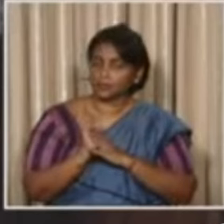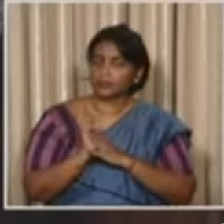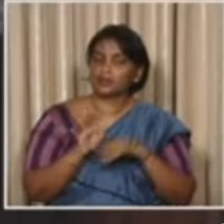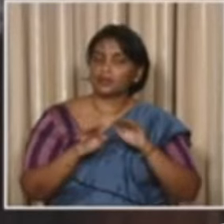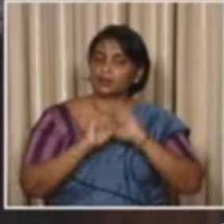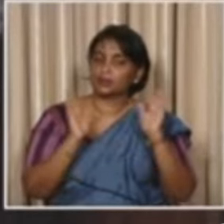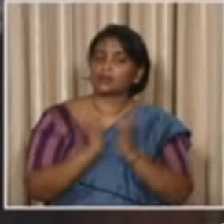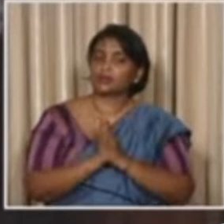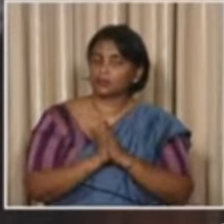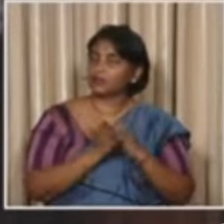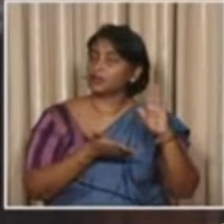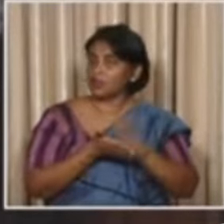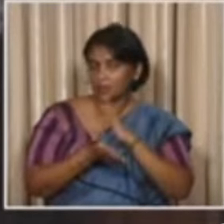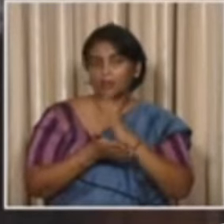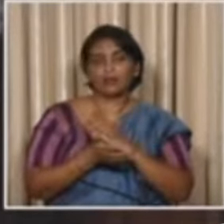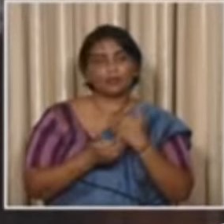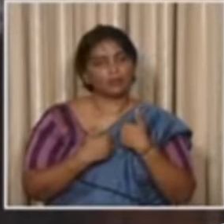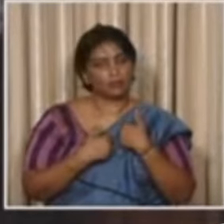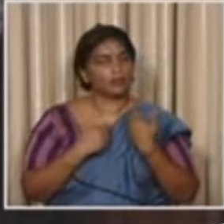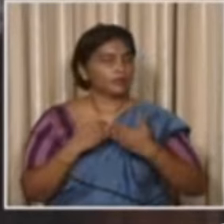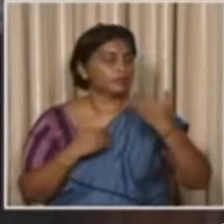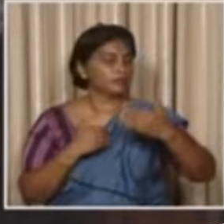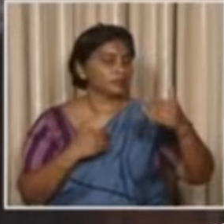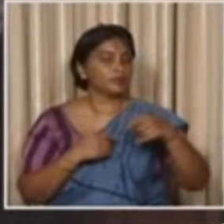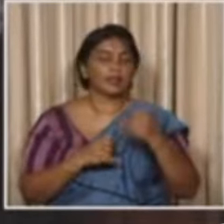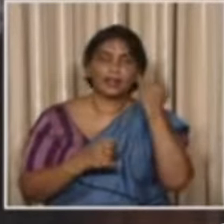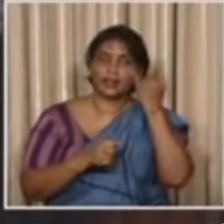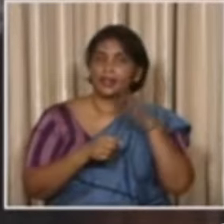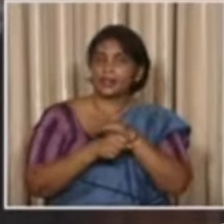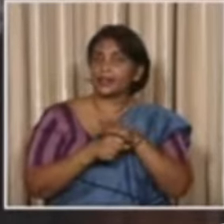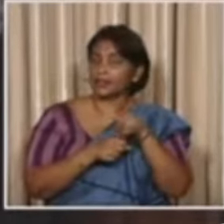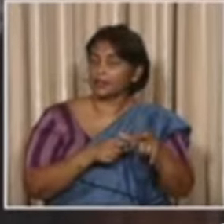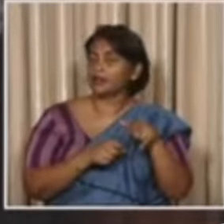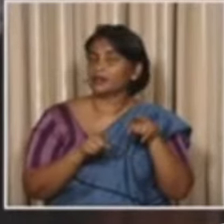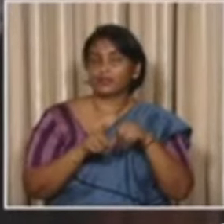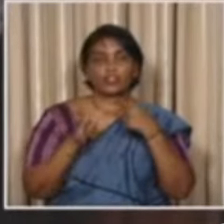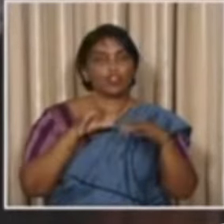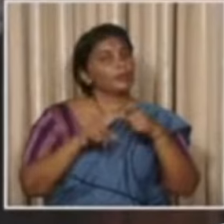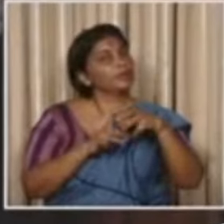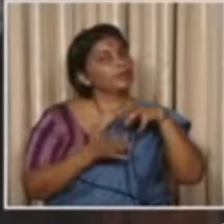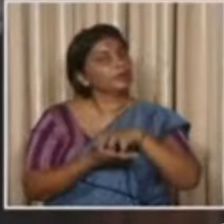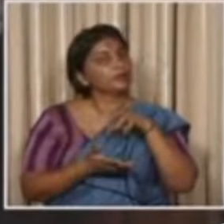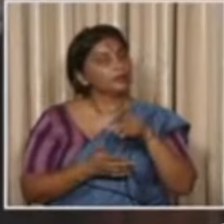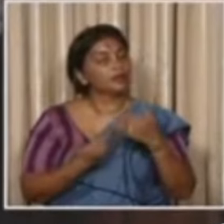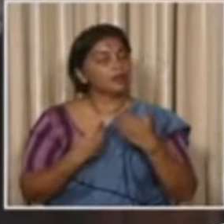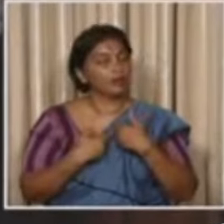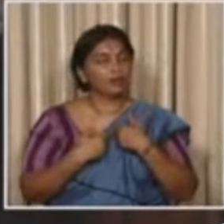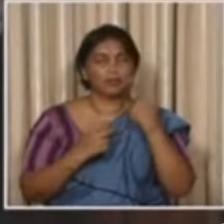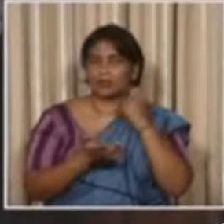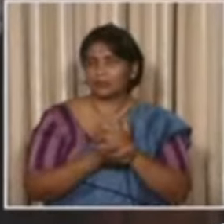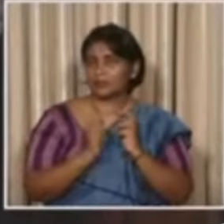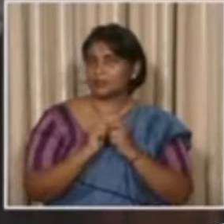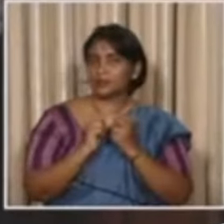සියලු දෙනාගේම සහයෝගය ඇතුව මට ඉදිරියේදී කැකිරාව ආසනයේ පමණක් නෙමෙයි අනුරාධපුර දිස්ත්‍රික්කයේ අපේ දැවුණ ප්‍රශ්න වලට